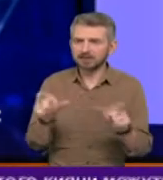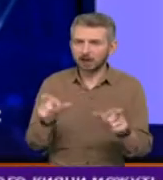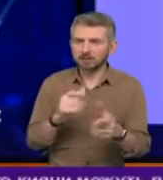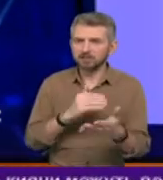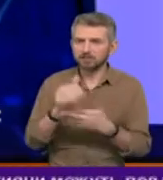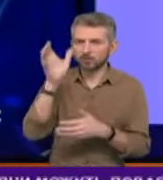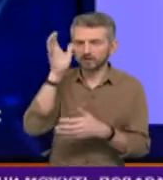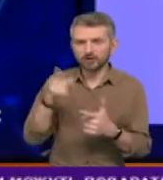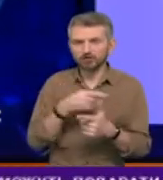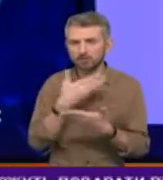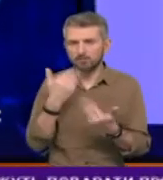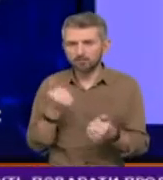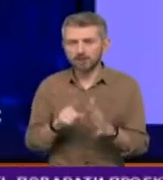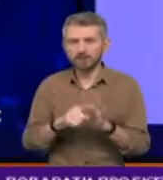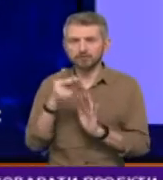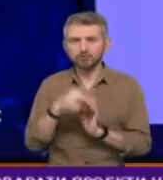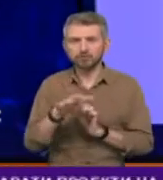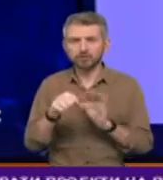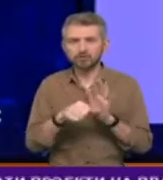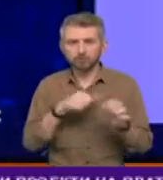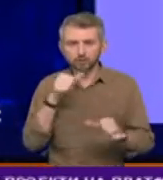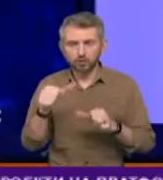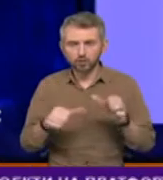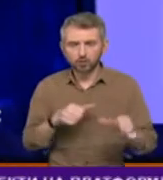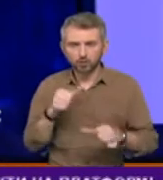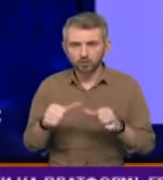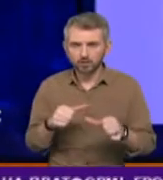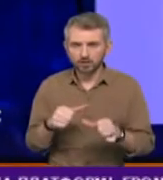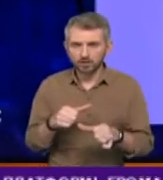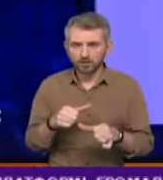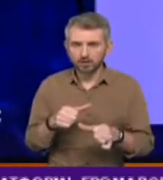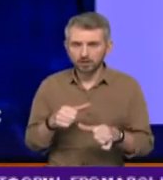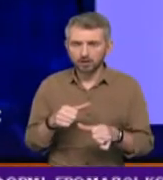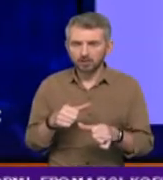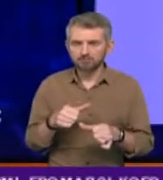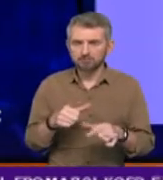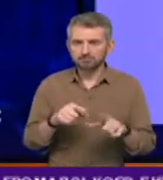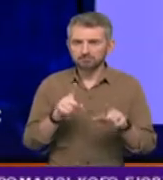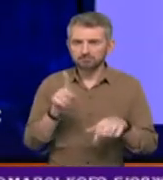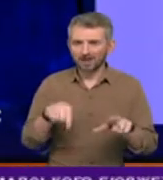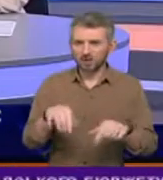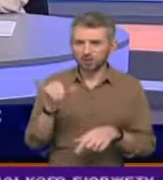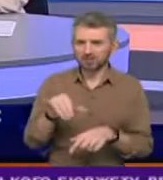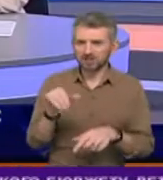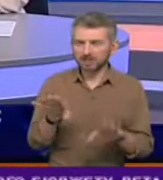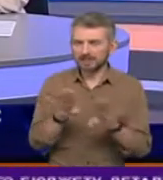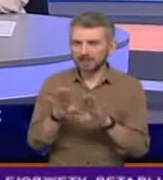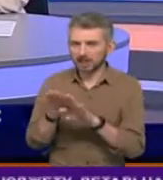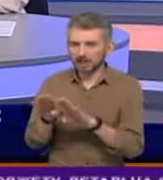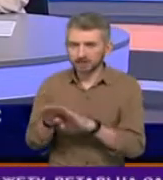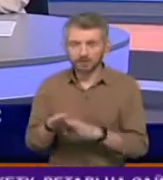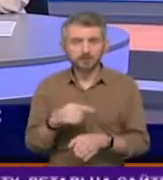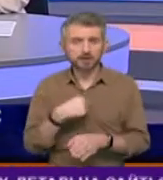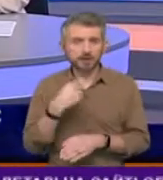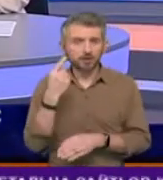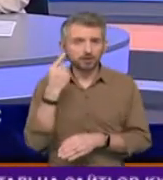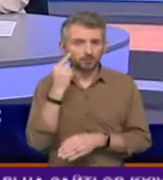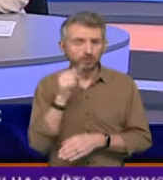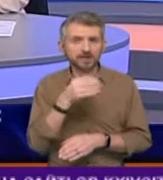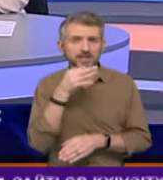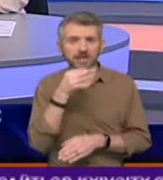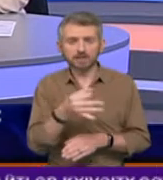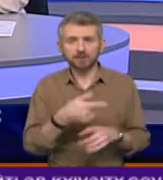різні математичні моделі, це все візуалізується, можна побачити там, де пік, тобто скільки відсотків там